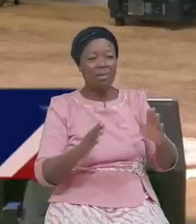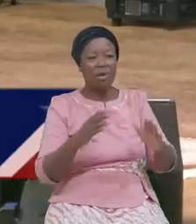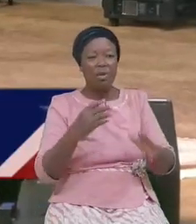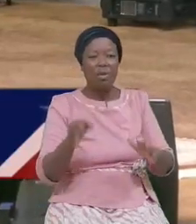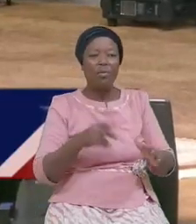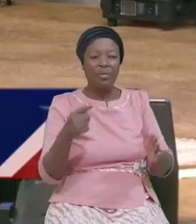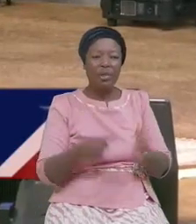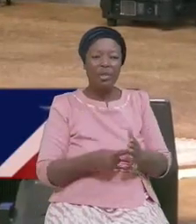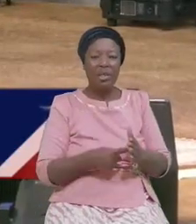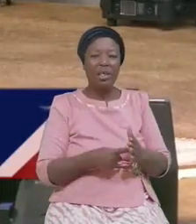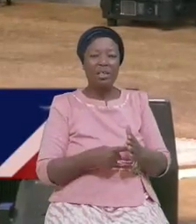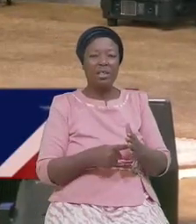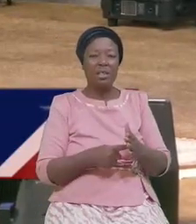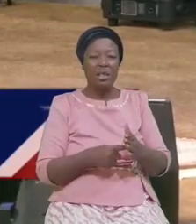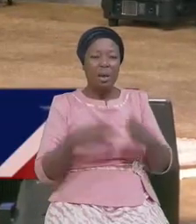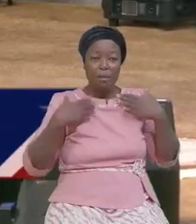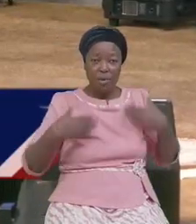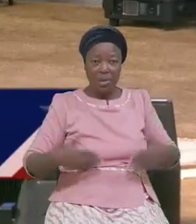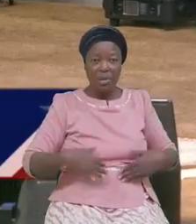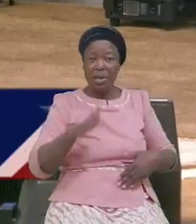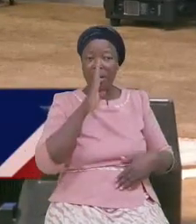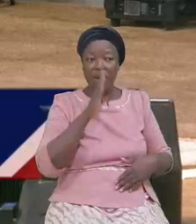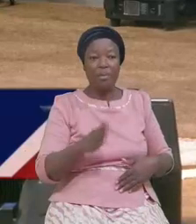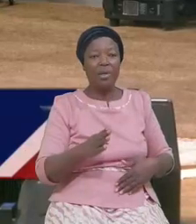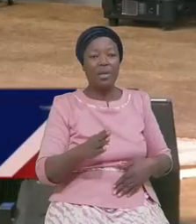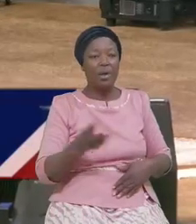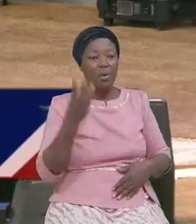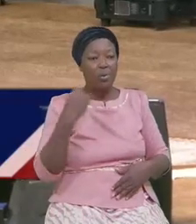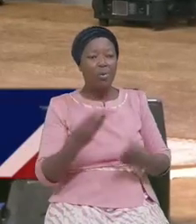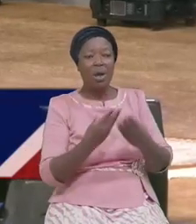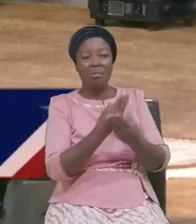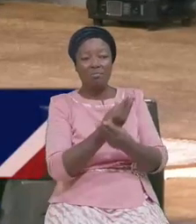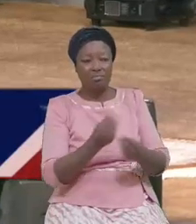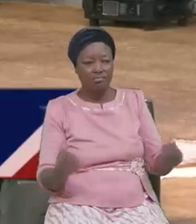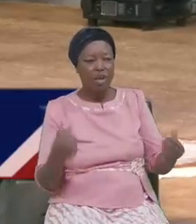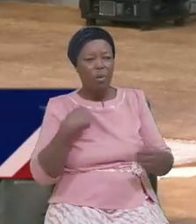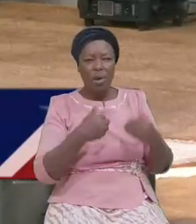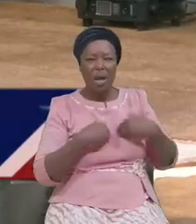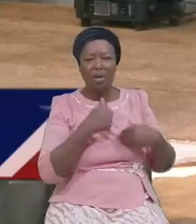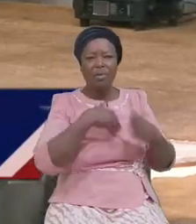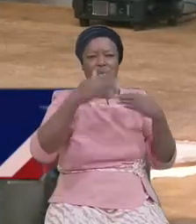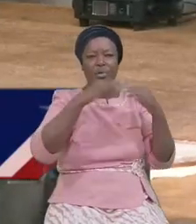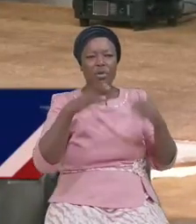détruite, nous avons dans le ciel un édifice qui est l'ouvrage de Dieu.